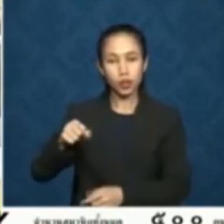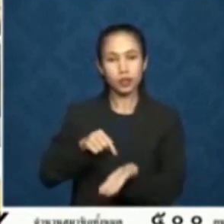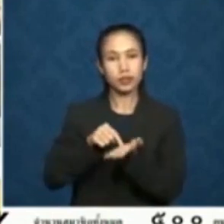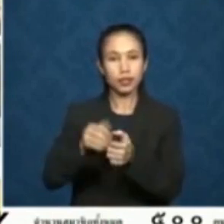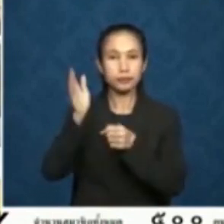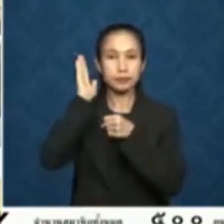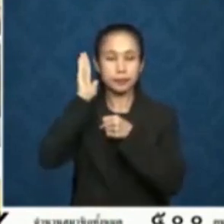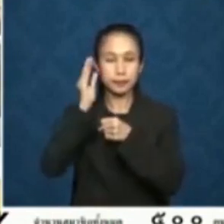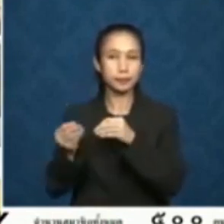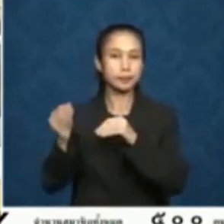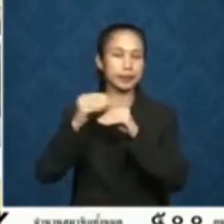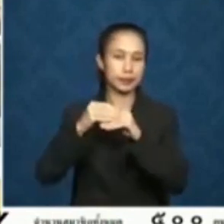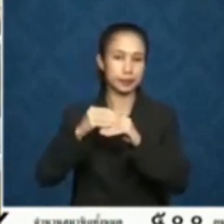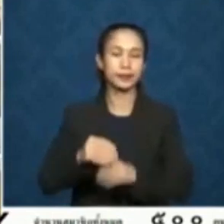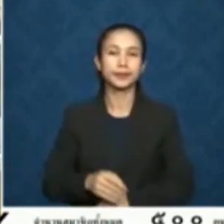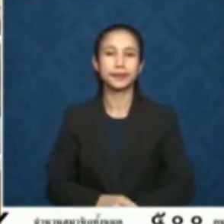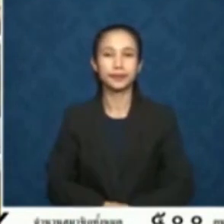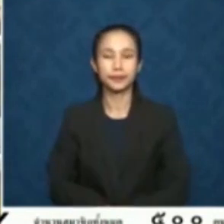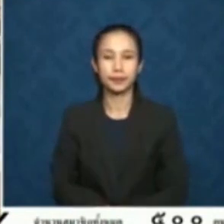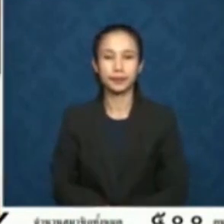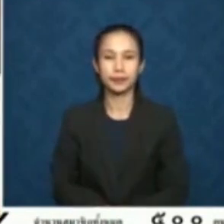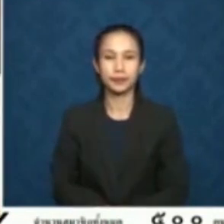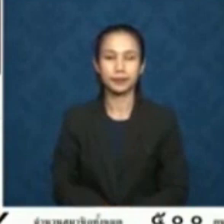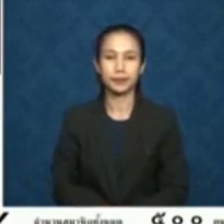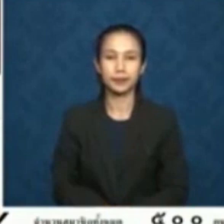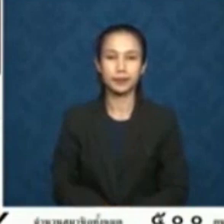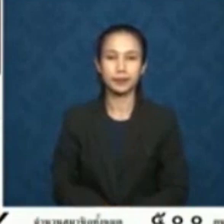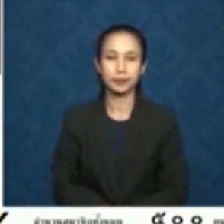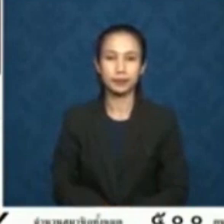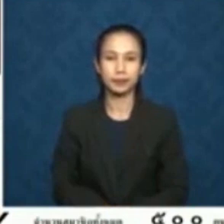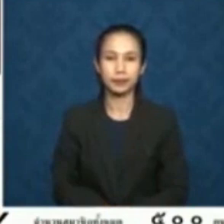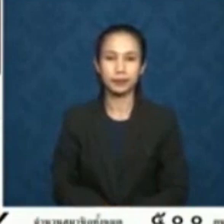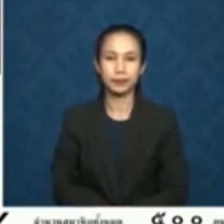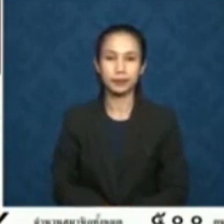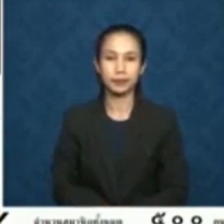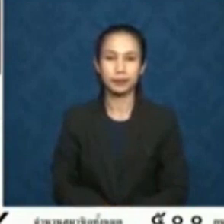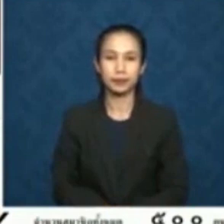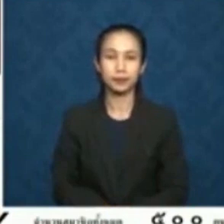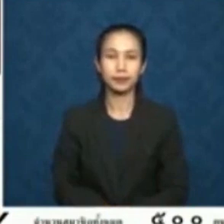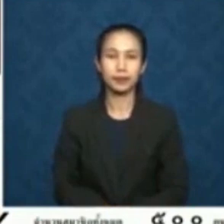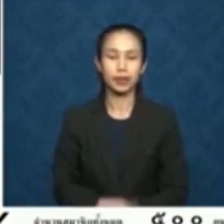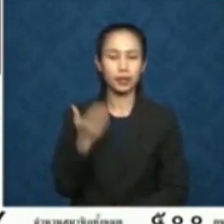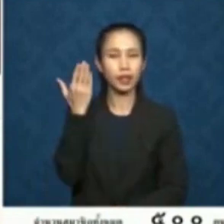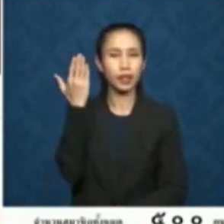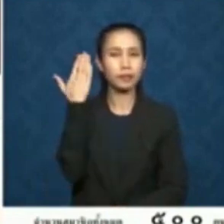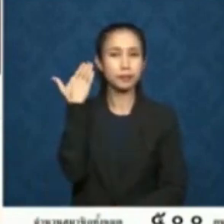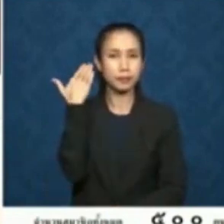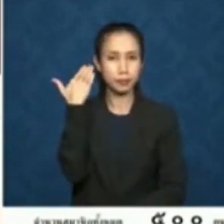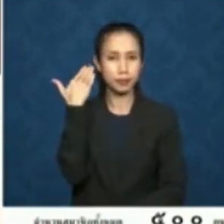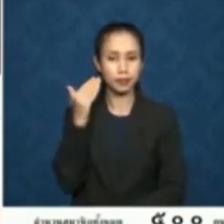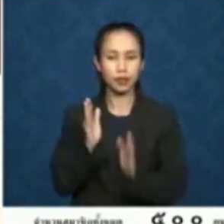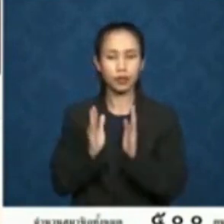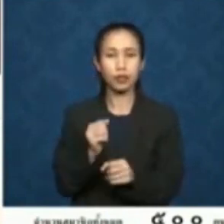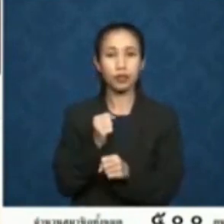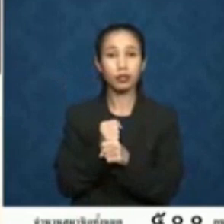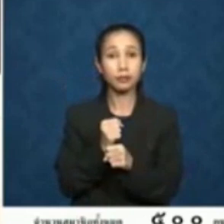มาชิกที่เป็นผู้ที่นำเสนอเนี่ยได้อภิปรายปิดสักครู่ครับขอบคุณท่านประธานครับ ครับคือเมื่อสัก